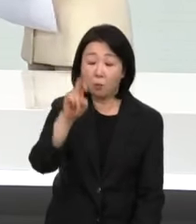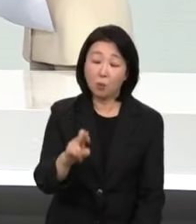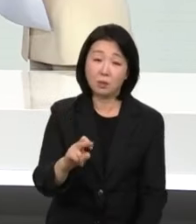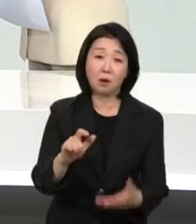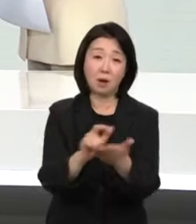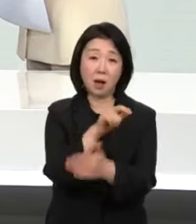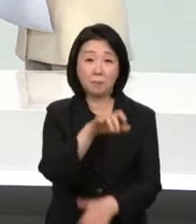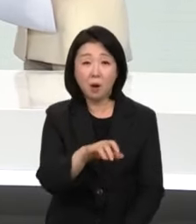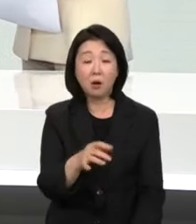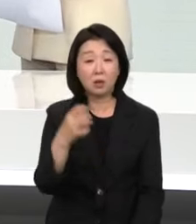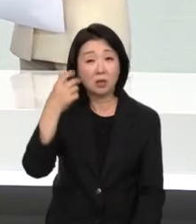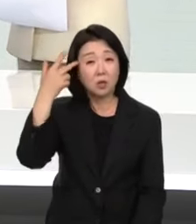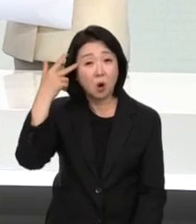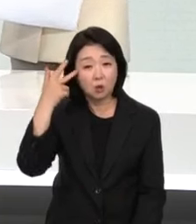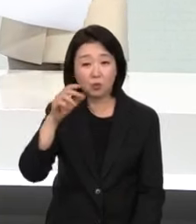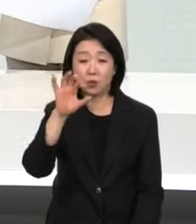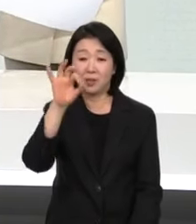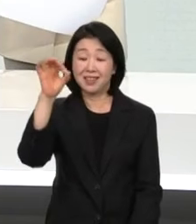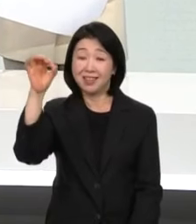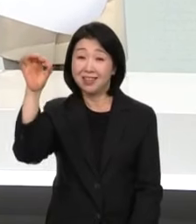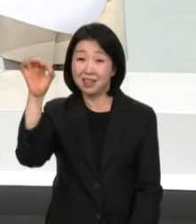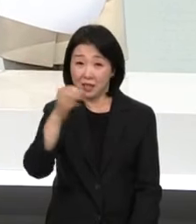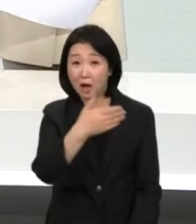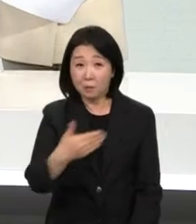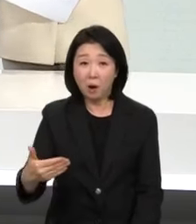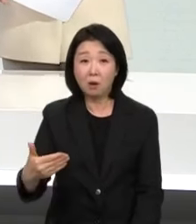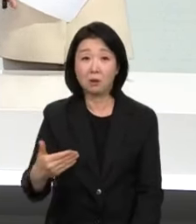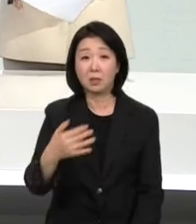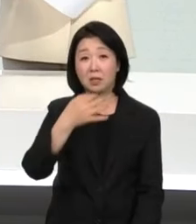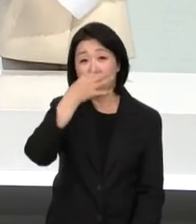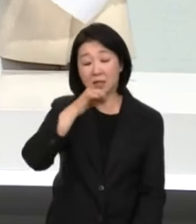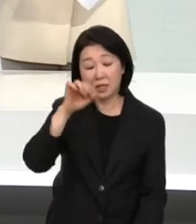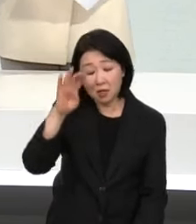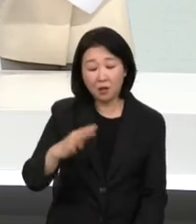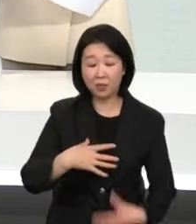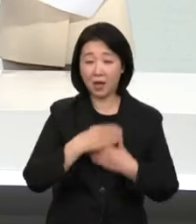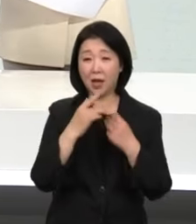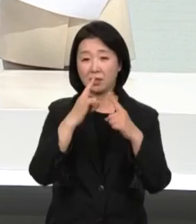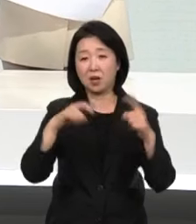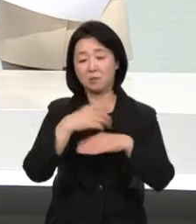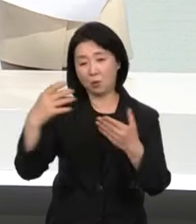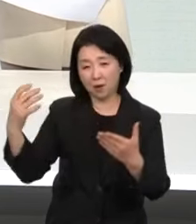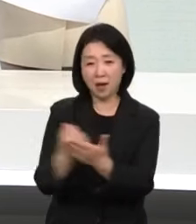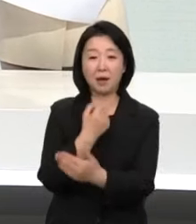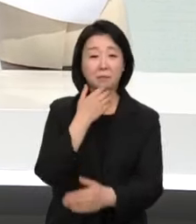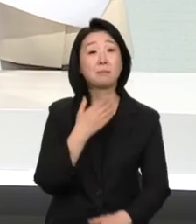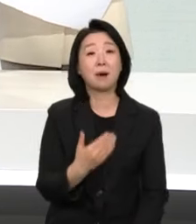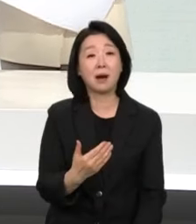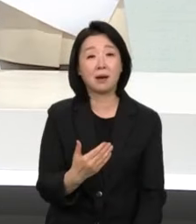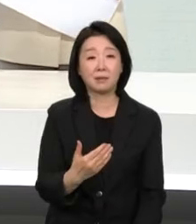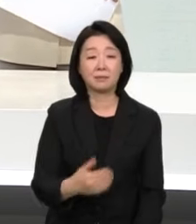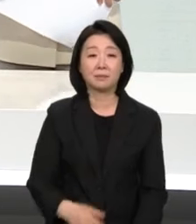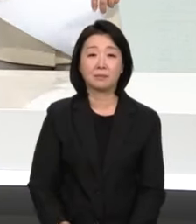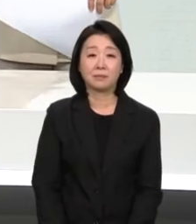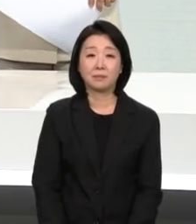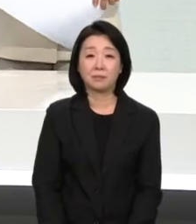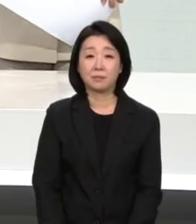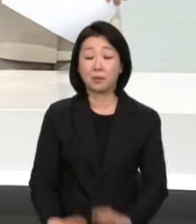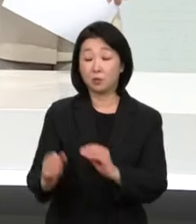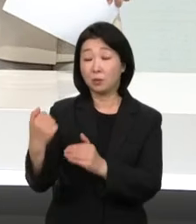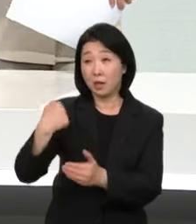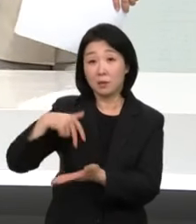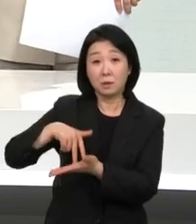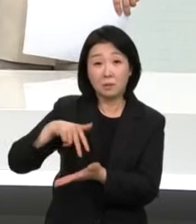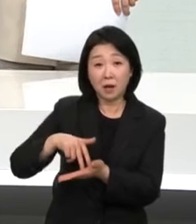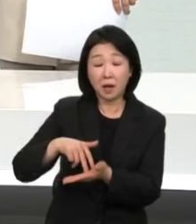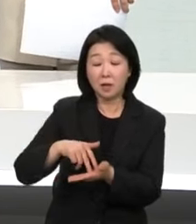가평과 여주 양평, 그리고 이천과 안성까지 탈환할 수 있는 가능성을 내다봤습니다.